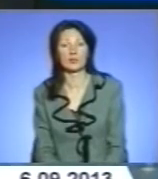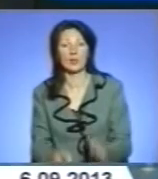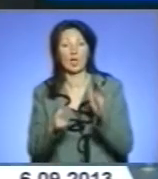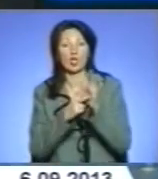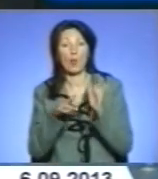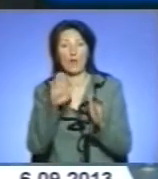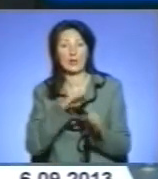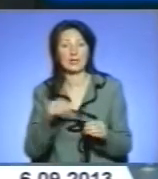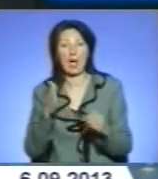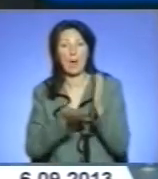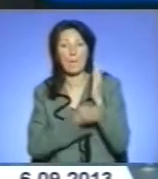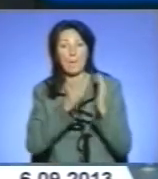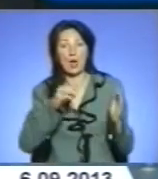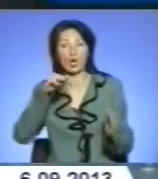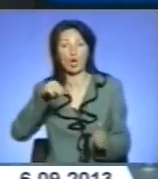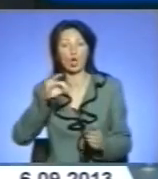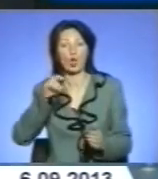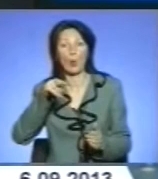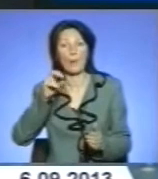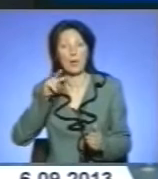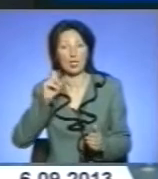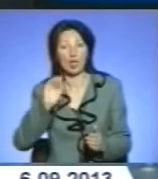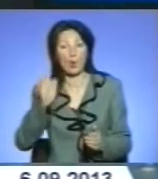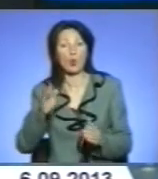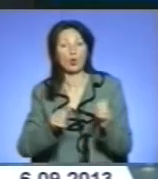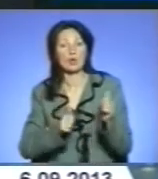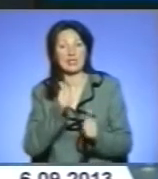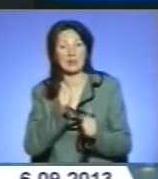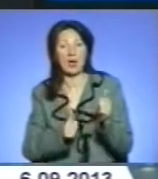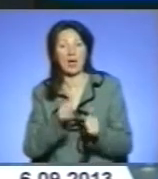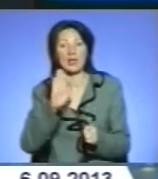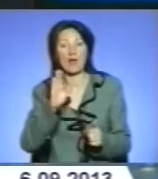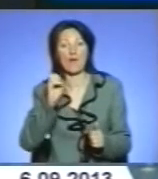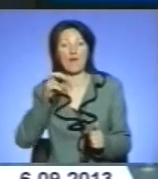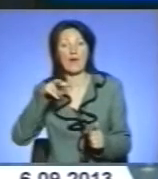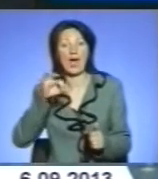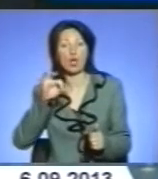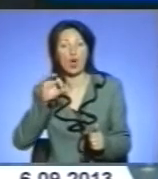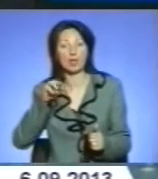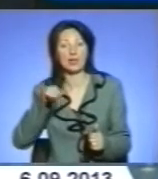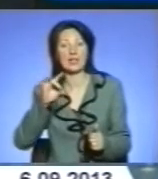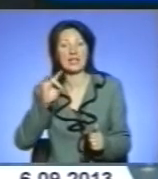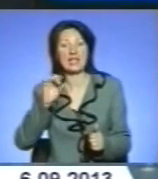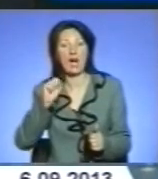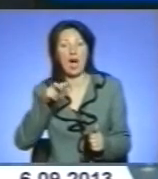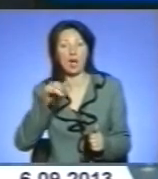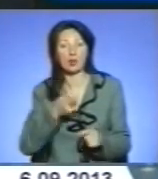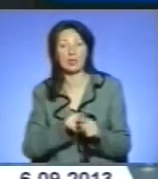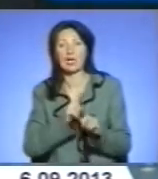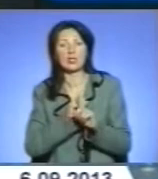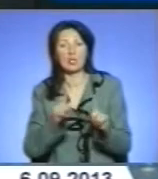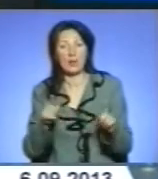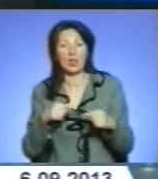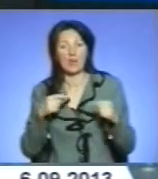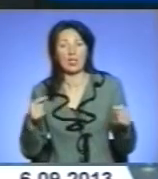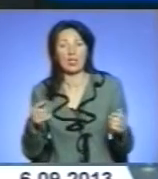Вересня у парку Топільче відбудуться змагання з велотріалу. Це екстремальний вид спорту новий у Тернополі. І хоча у нашому місті його